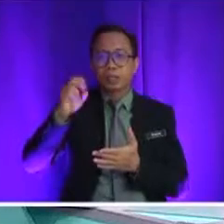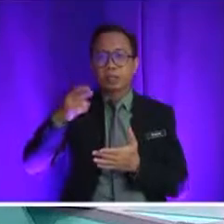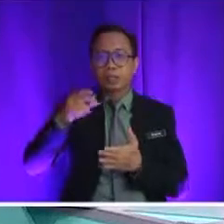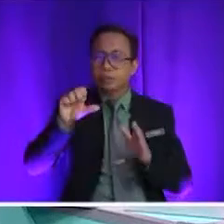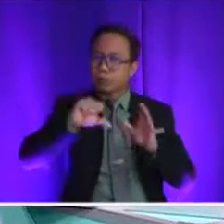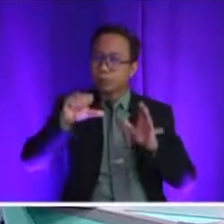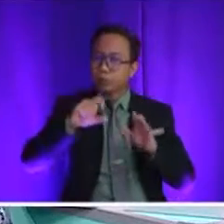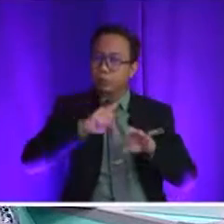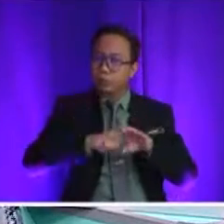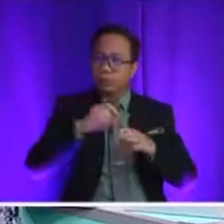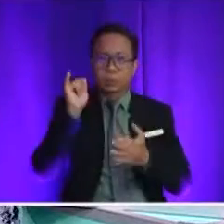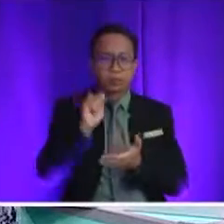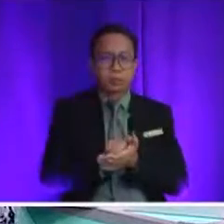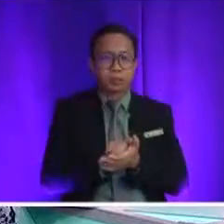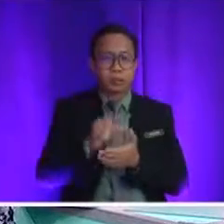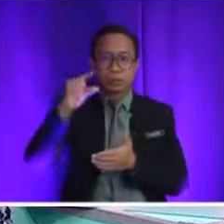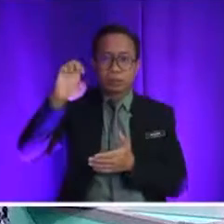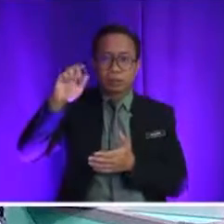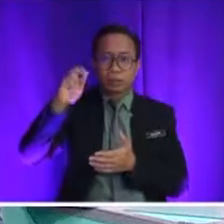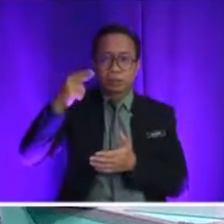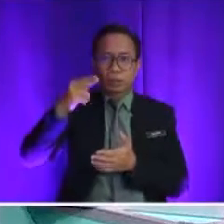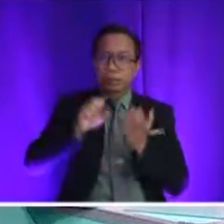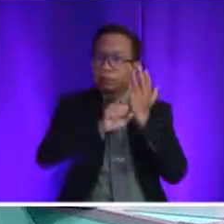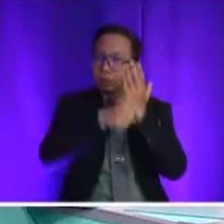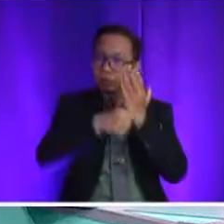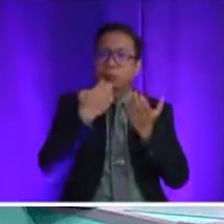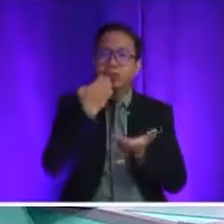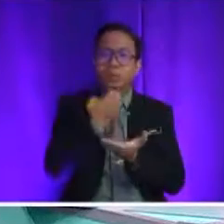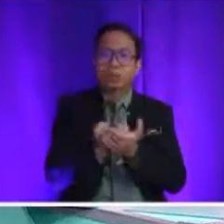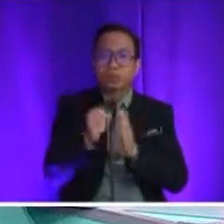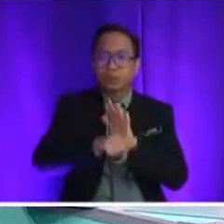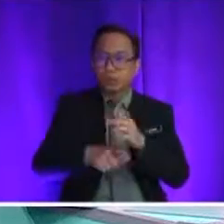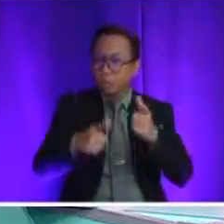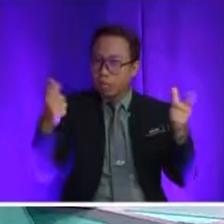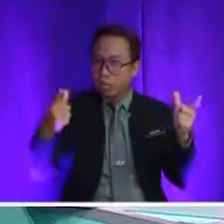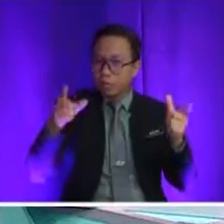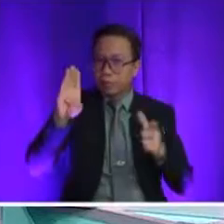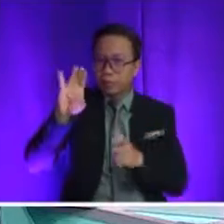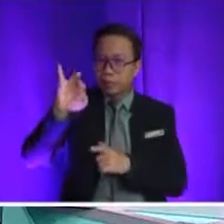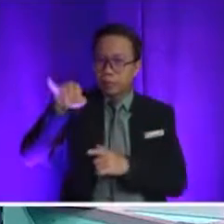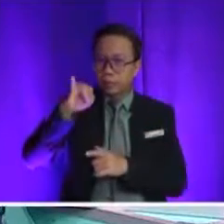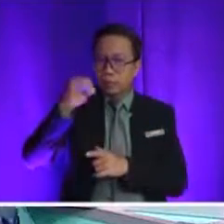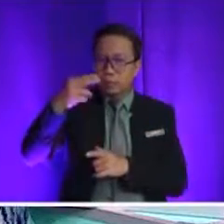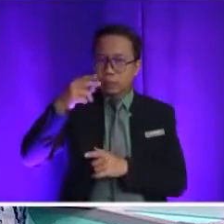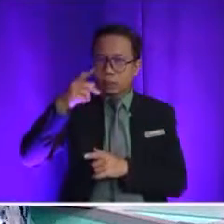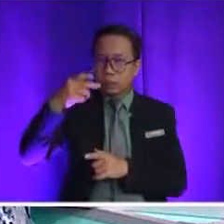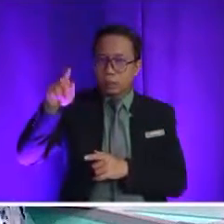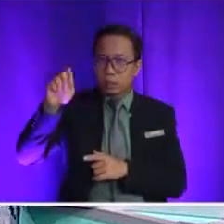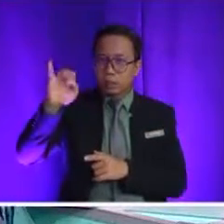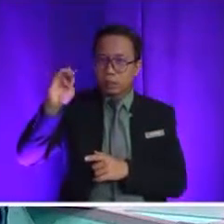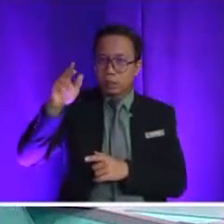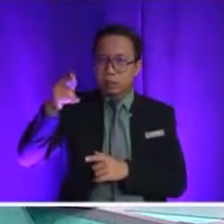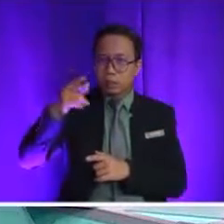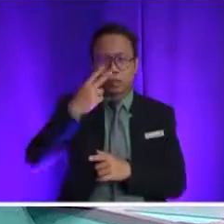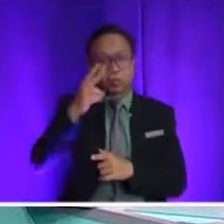Pada masa itu getah merupakan sumber utama ekonomi selain DJ bijih timah oke man kita tengok